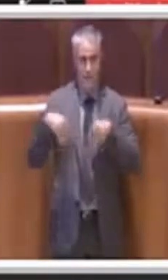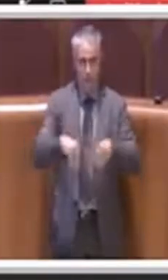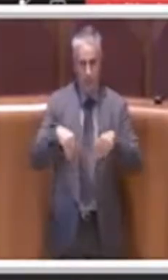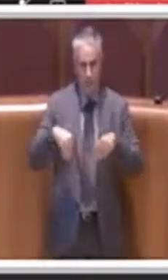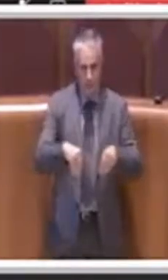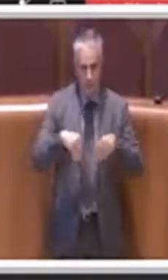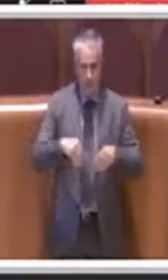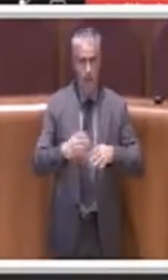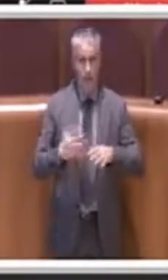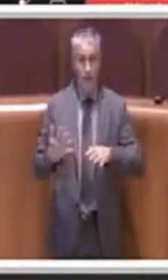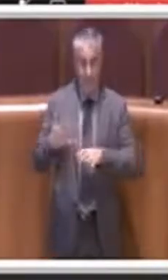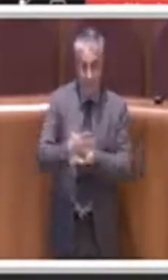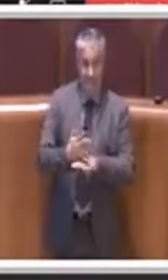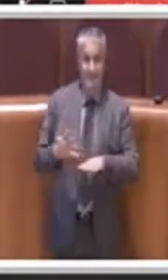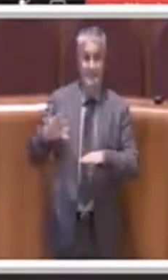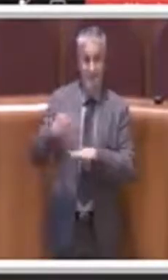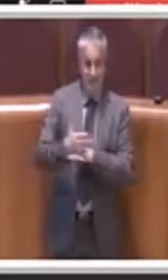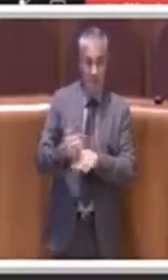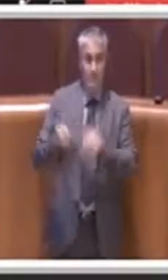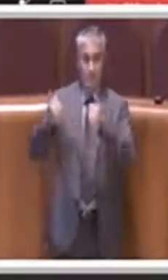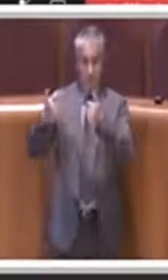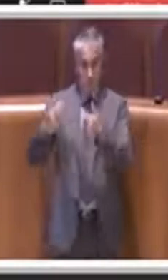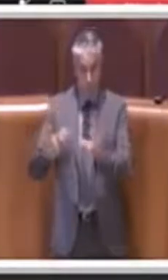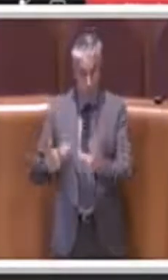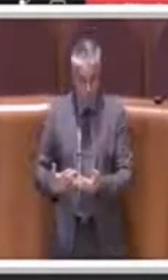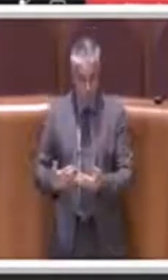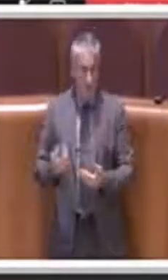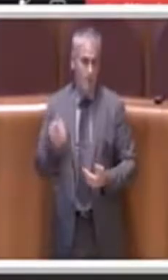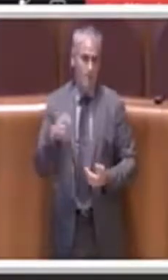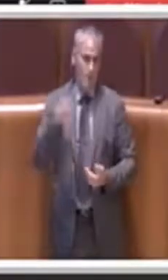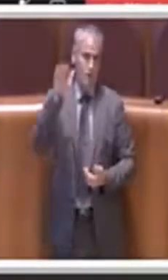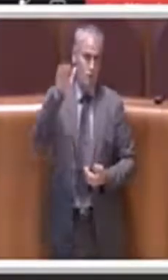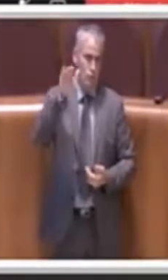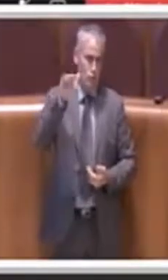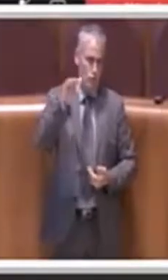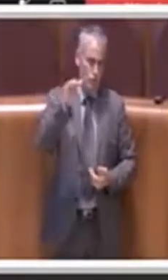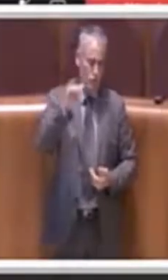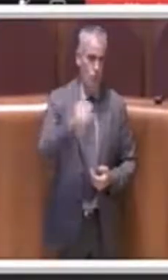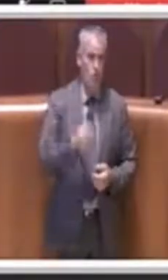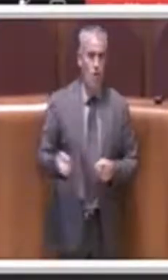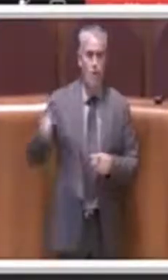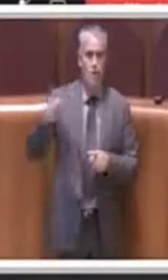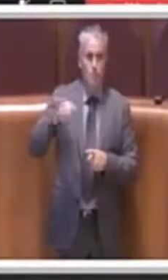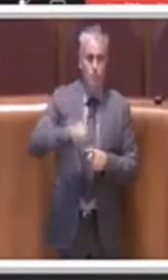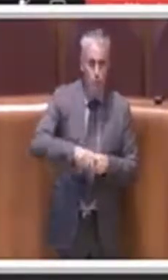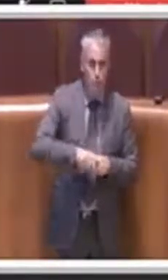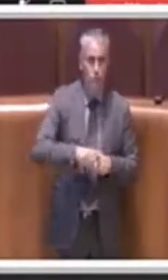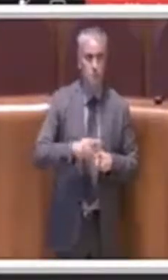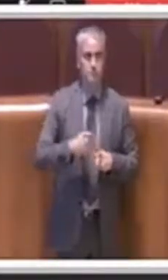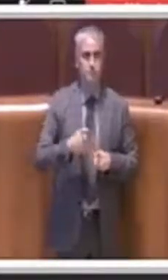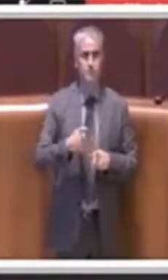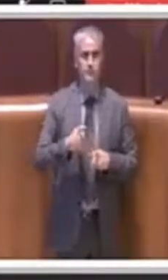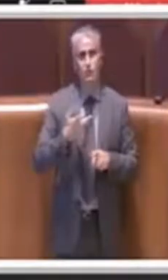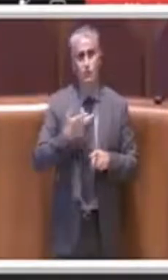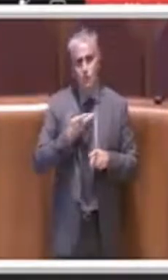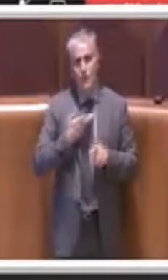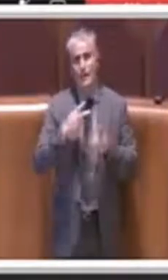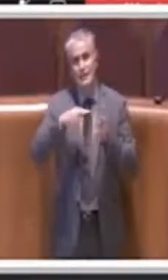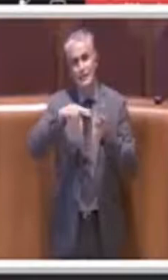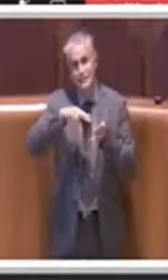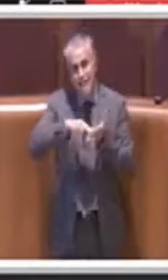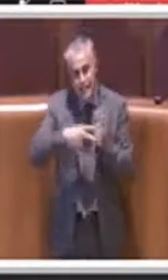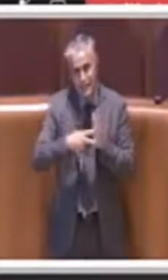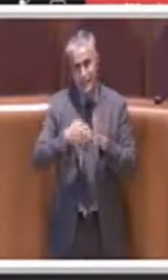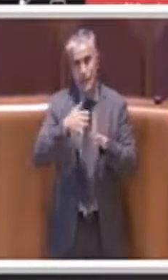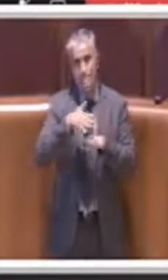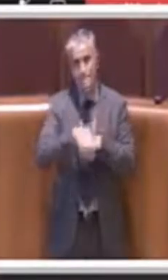interventi che comunque danno una prospettiva per il futuro e soprattutto anche un modo diverso di, come dire, un metodo prima di tutto, un